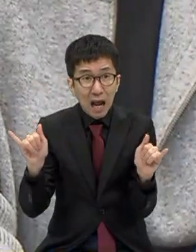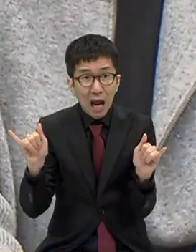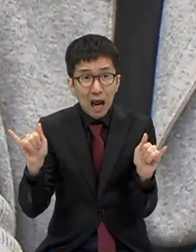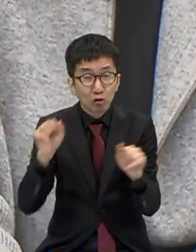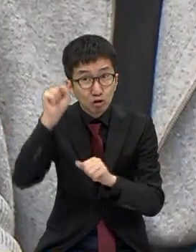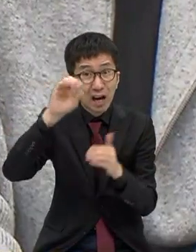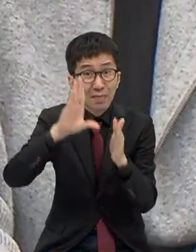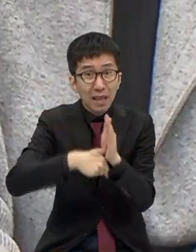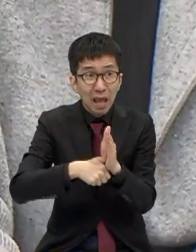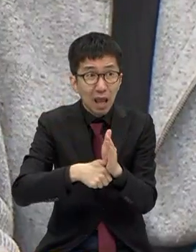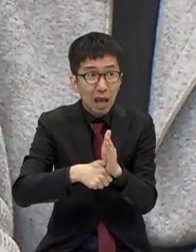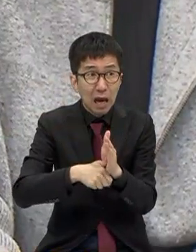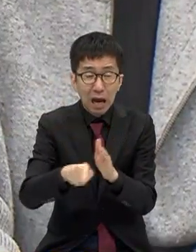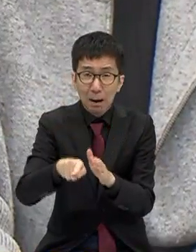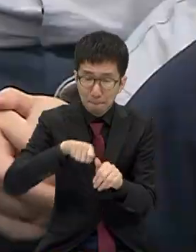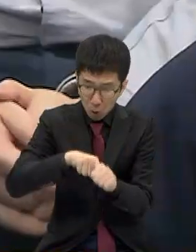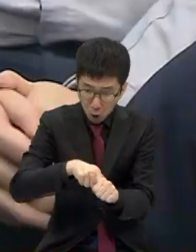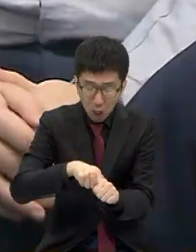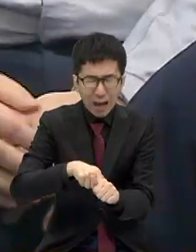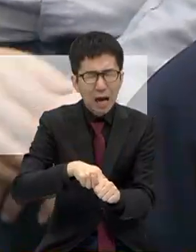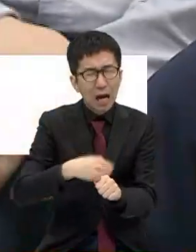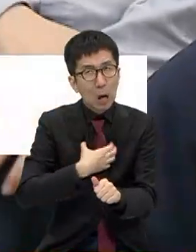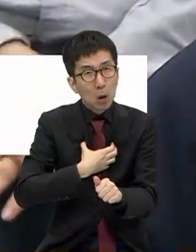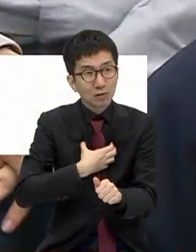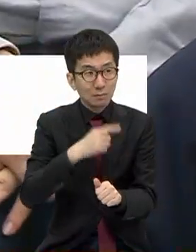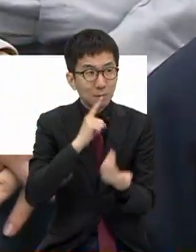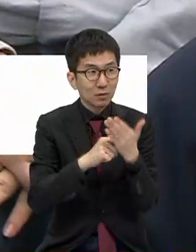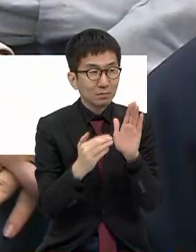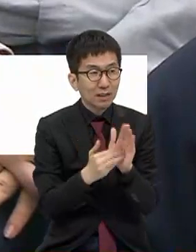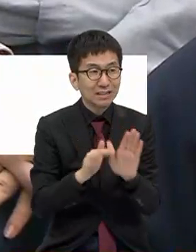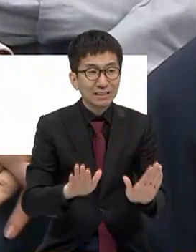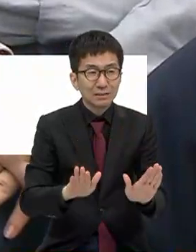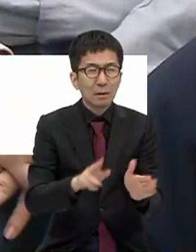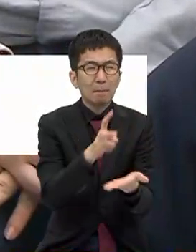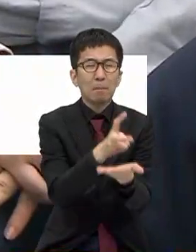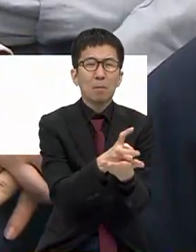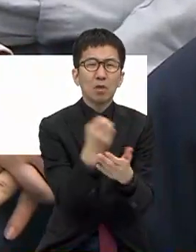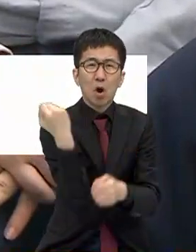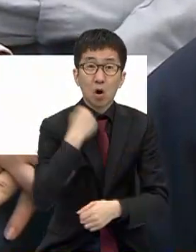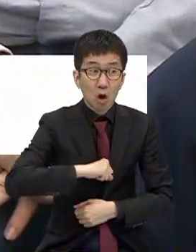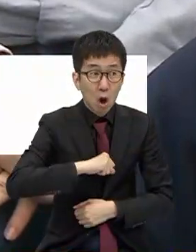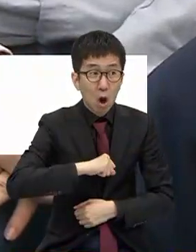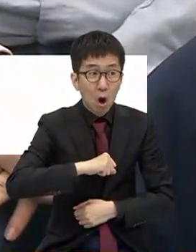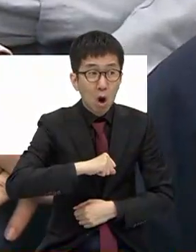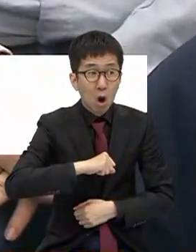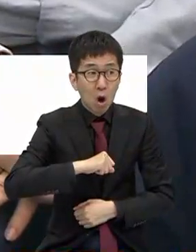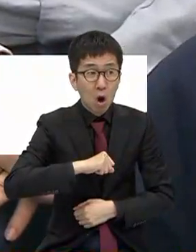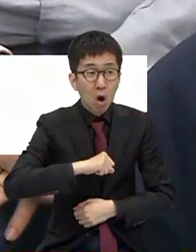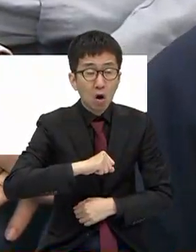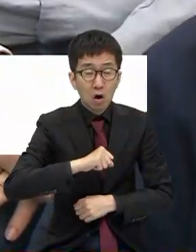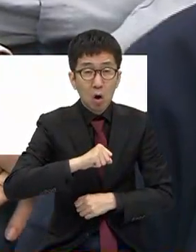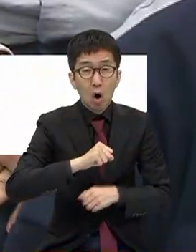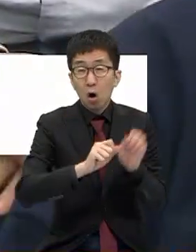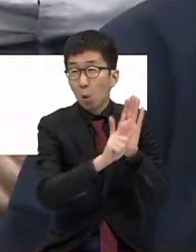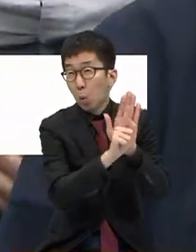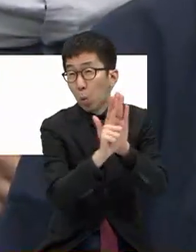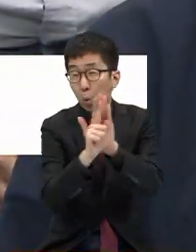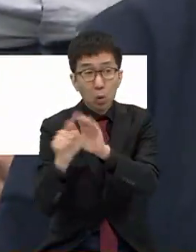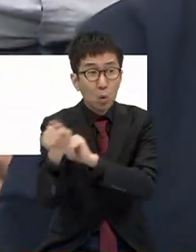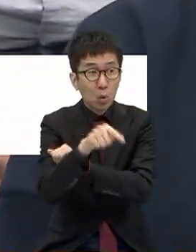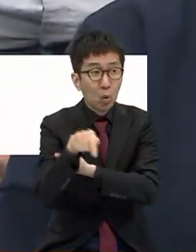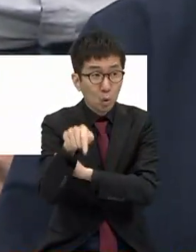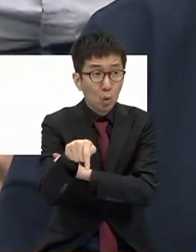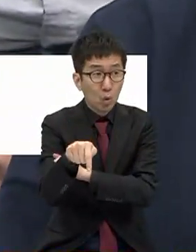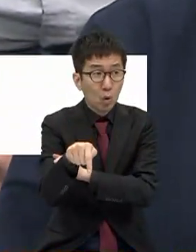휘말리는 데 대해선 이런 발언도 했는데 공동체에 합의된 룰을 일부 어겨가면서 이 주장을 세상에 알리는 것조차도 더